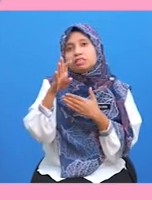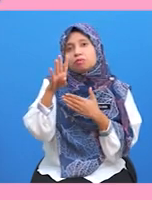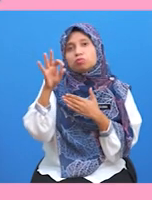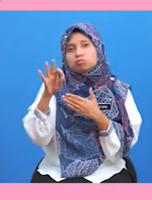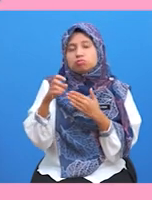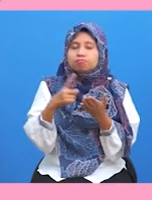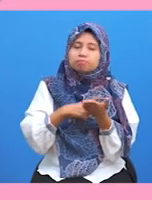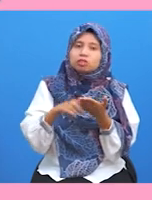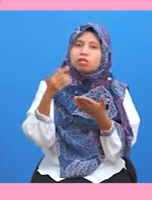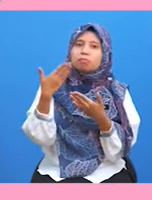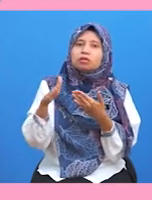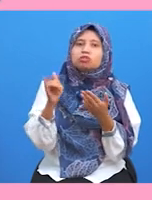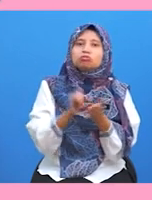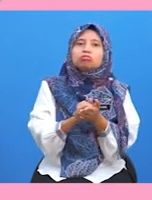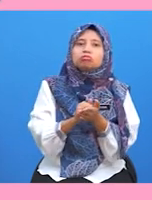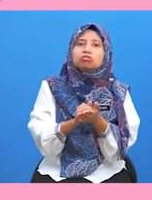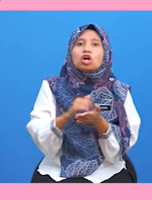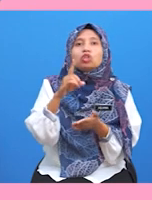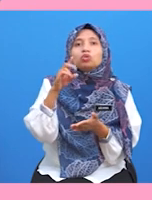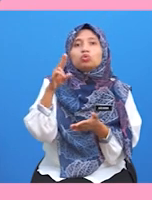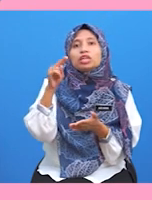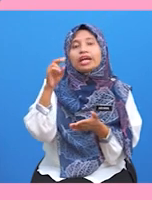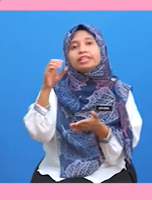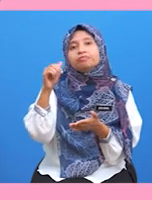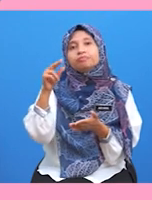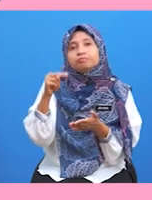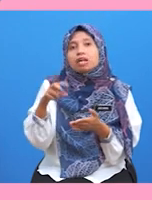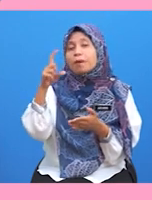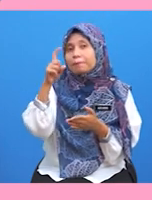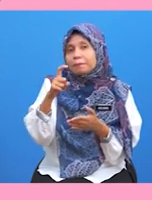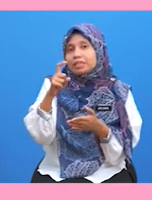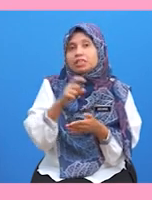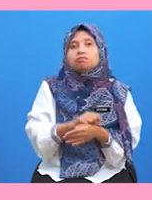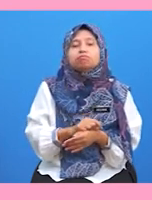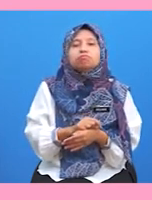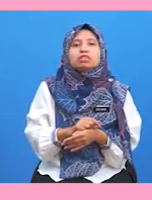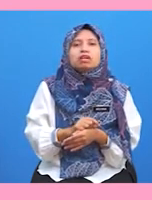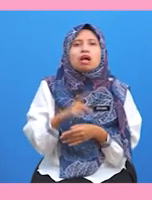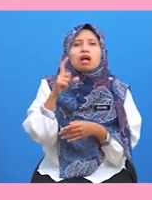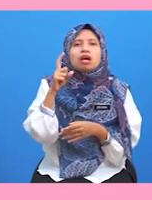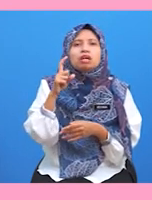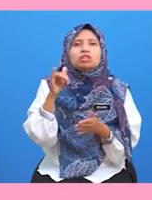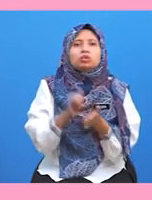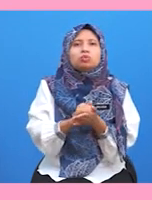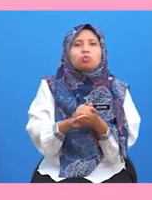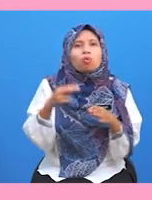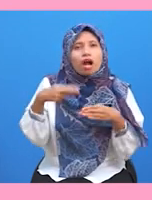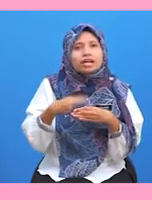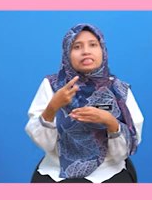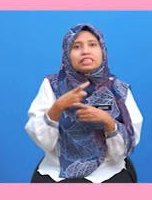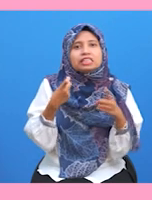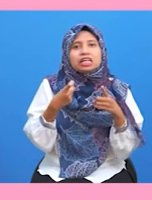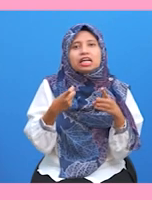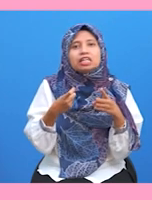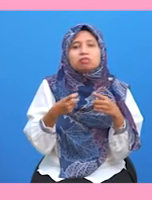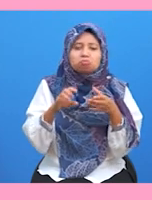Seminggu kemudian, Duncan Stewart meninggal dunia di Hospital Singapura. Pembunuhan tersebut adalah hasil daripada